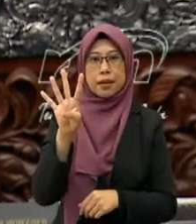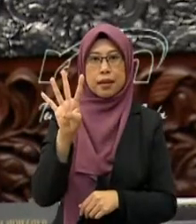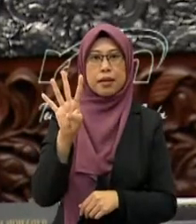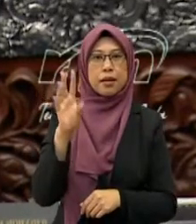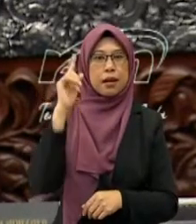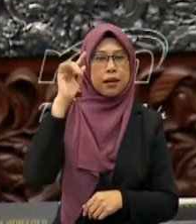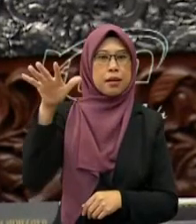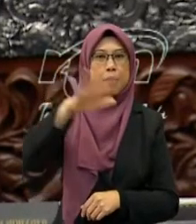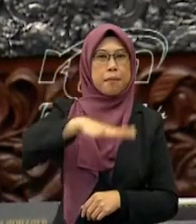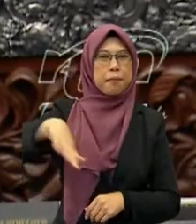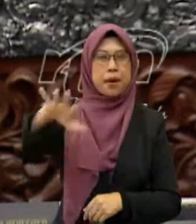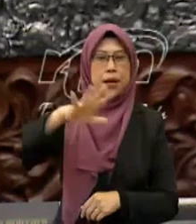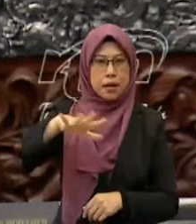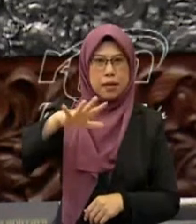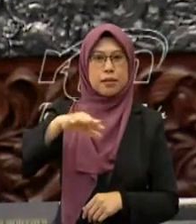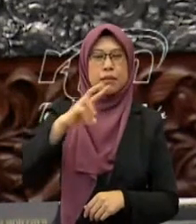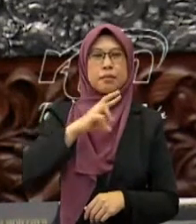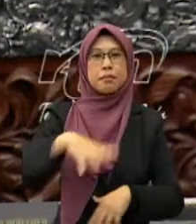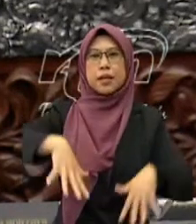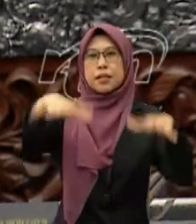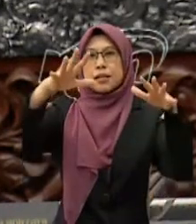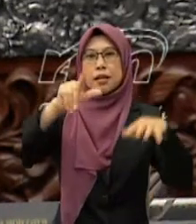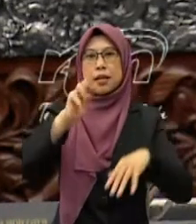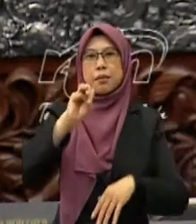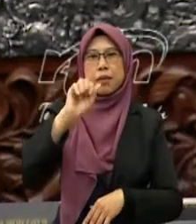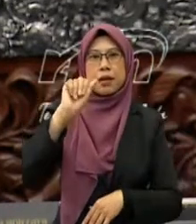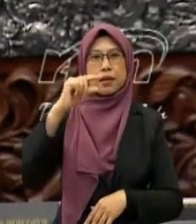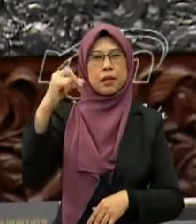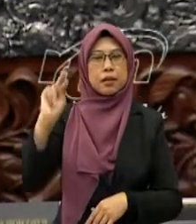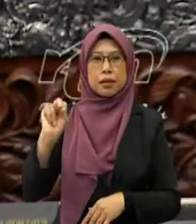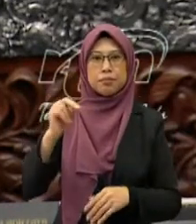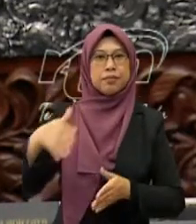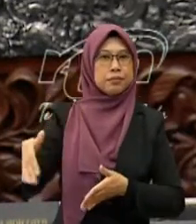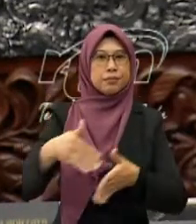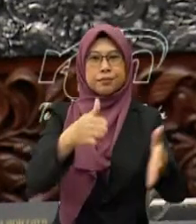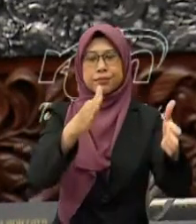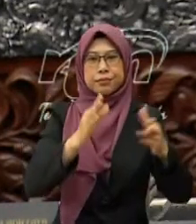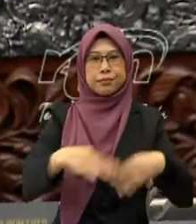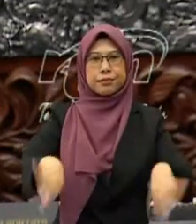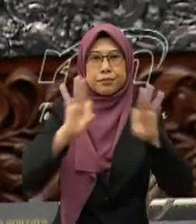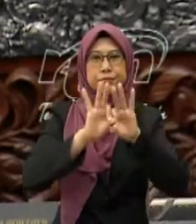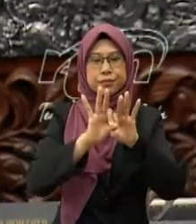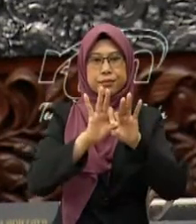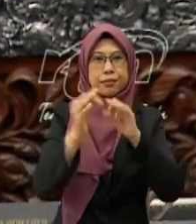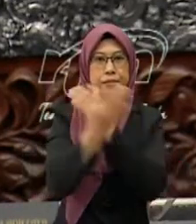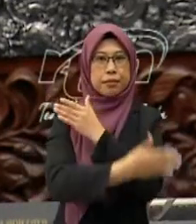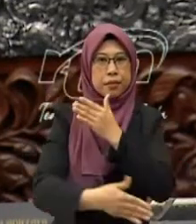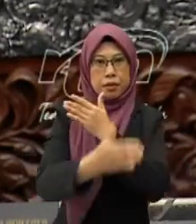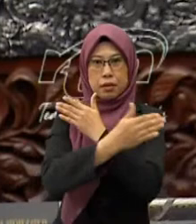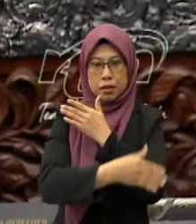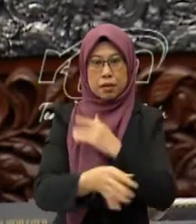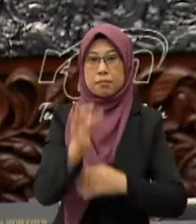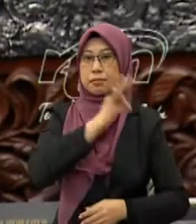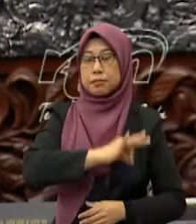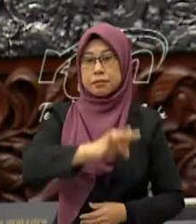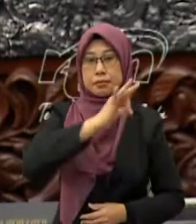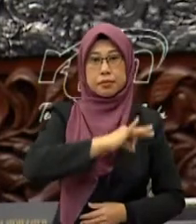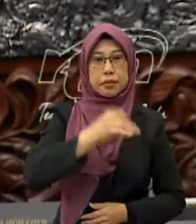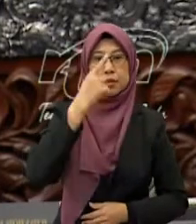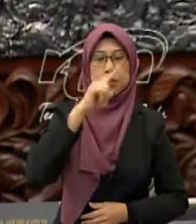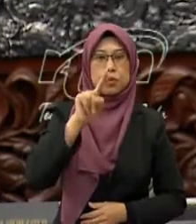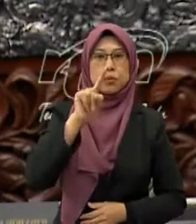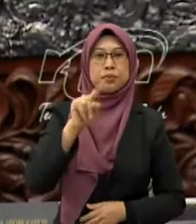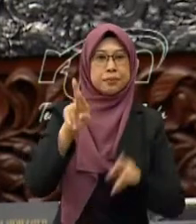ramalan dan amaran Panji bagi lembaga-lembaga sungai utama di negara dan ini sangat bermanfaat kepada